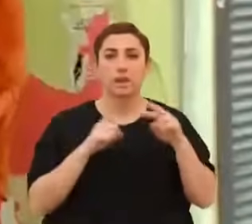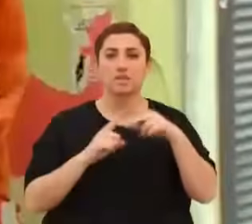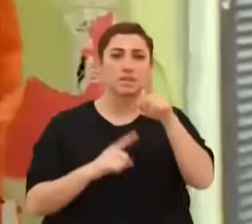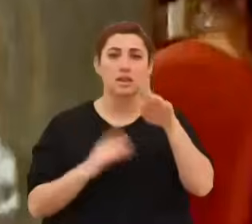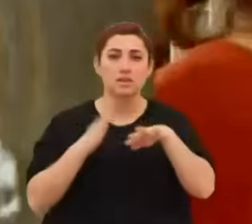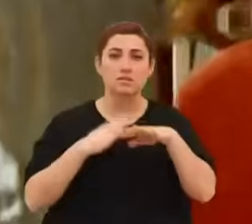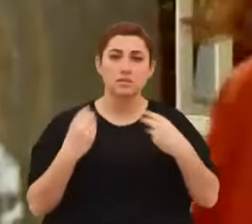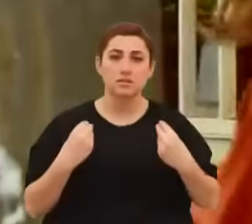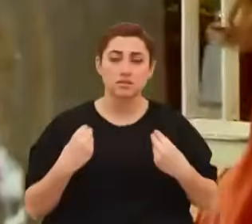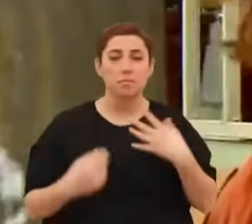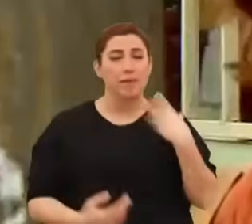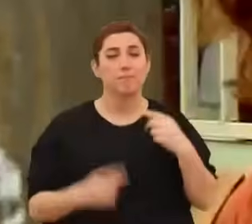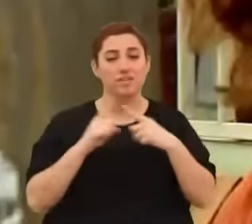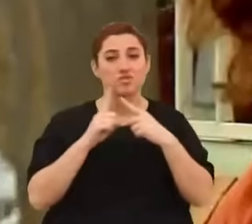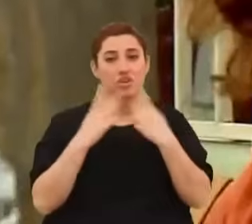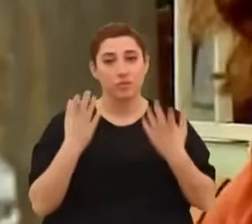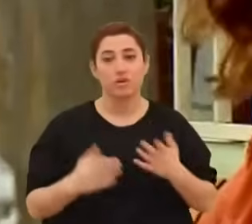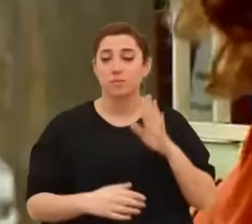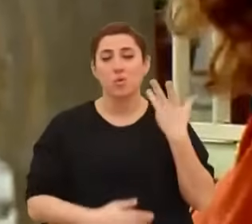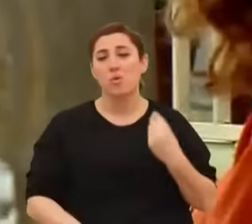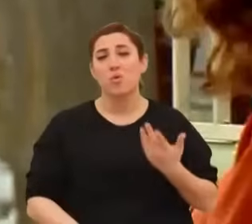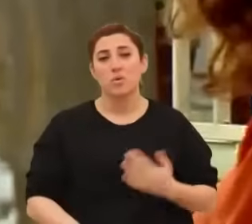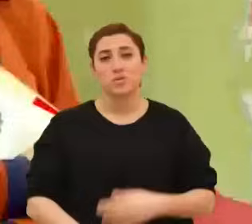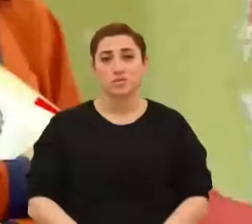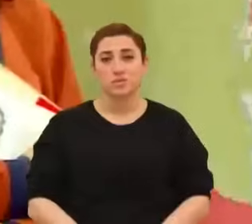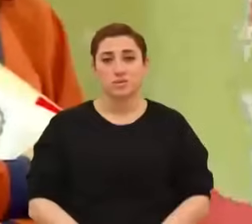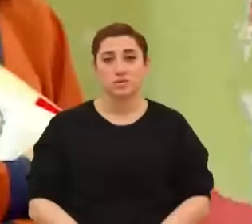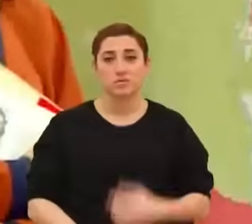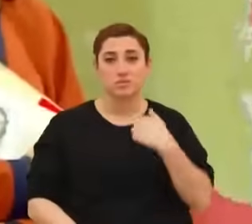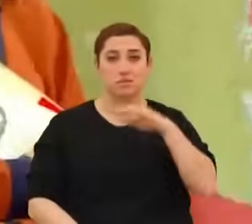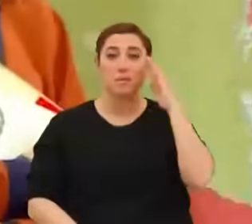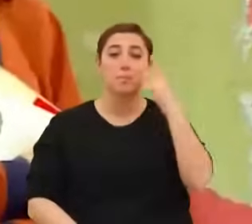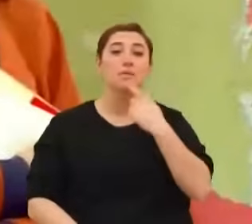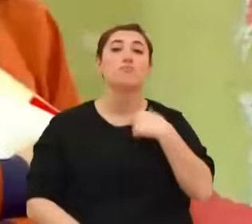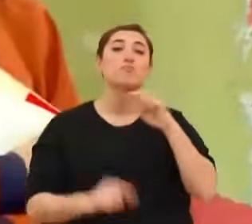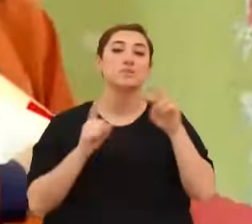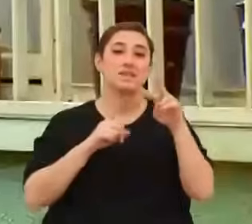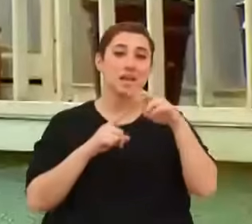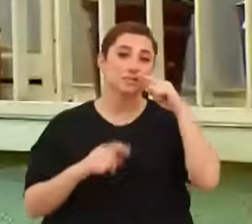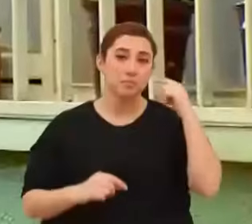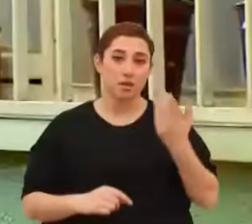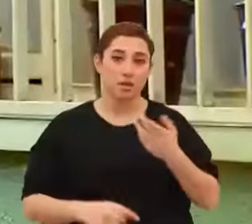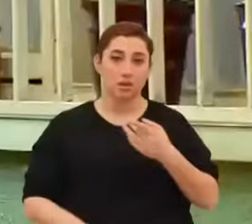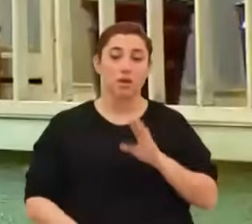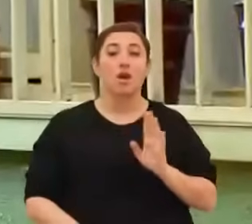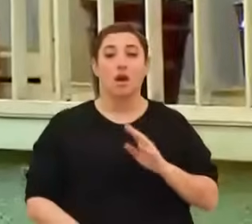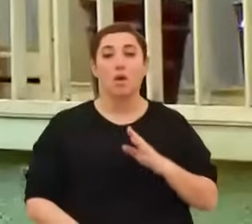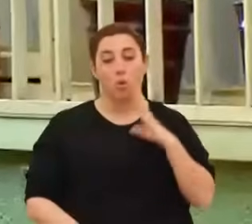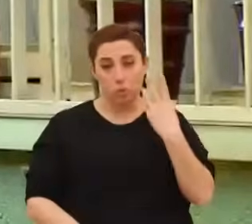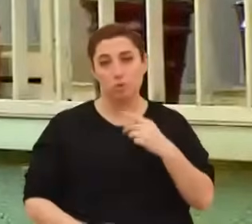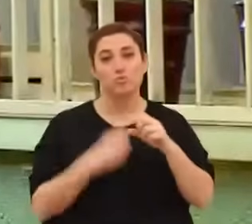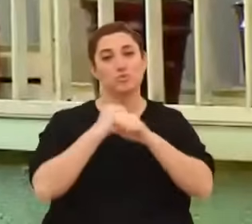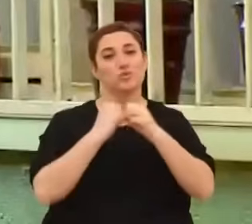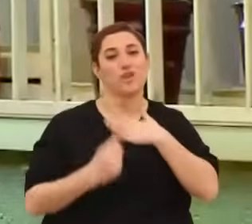Niyazi, sen nasılsın? İyiyim, teşekkür ederim. Ne olsun işte. Bizde merhaba yok mu Niyazi Bey? Olur